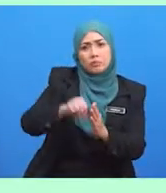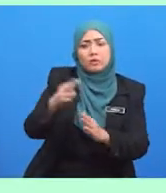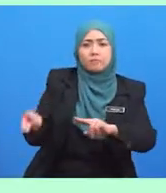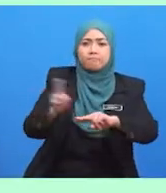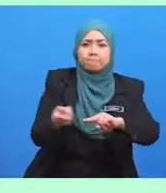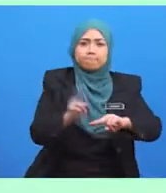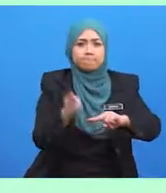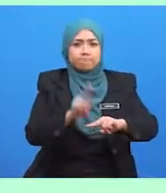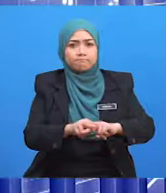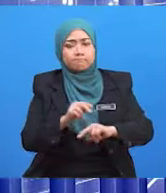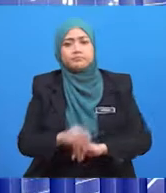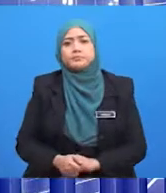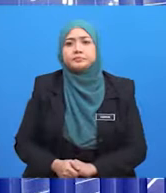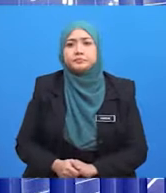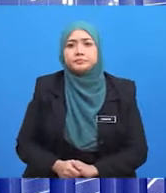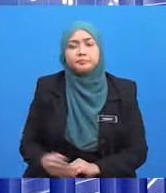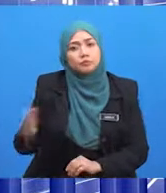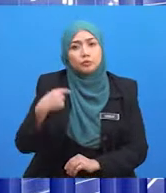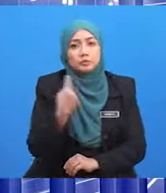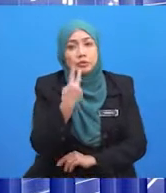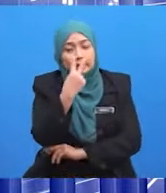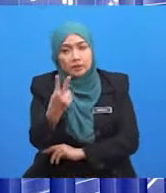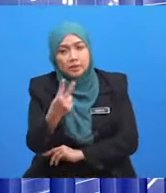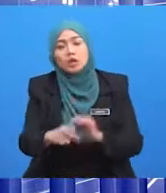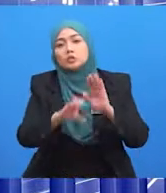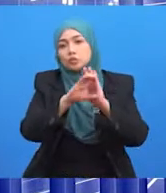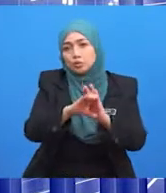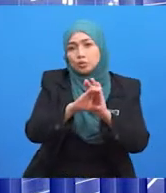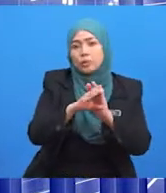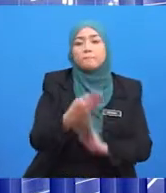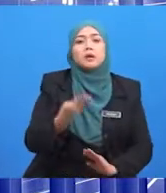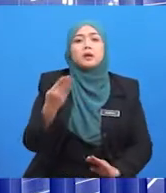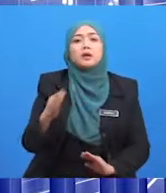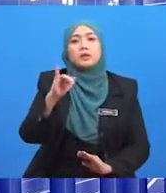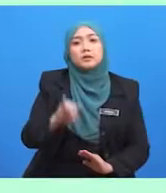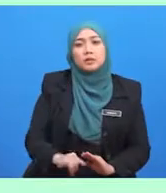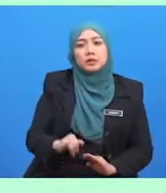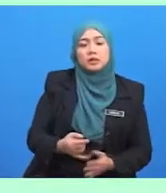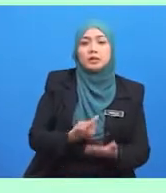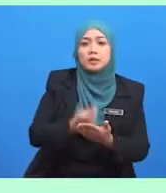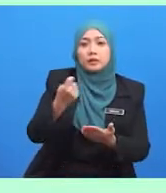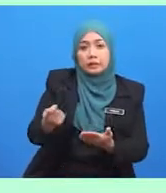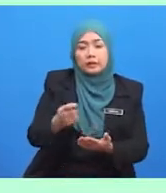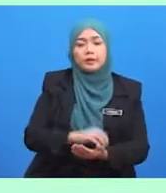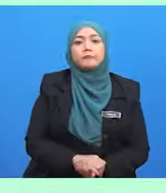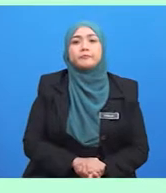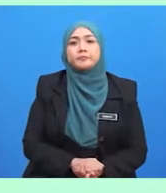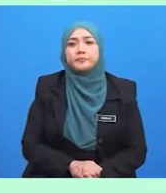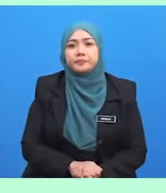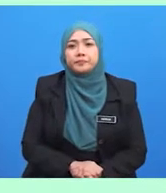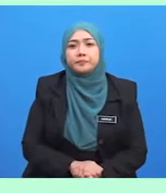keluaran tempatan. Jom kita lihat contoh barang-barang yang dikenakan tarif.